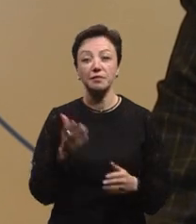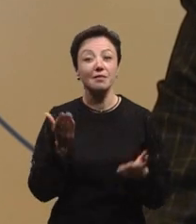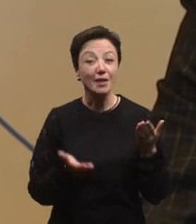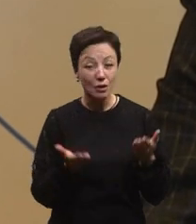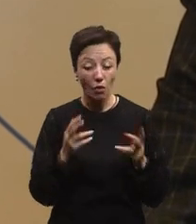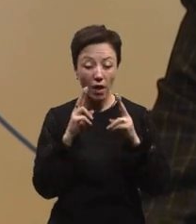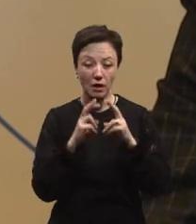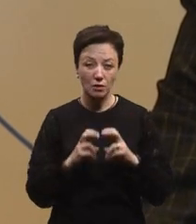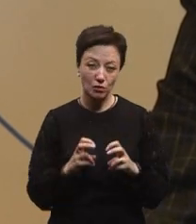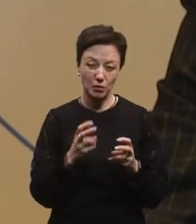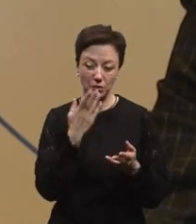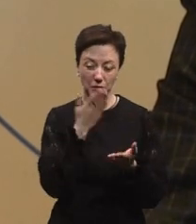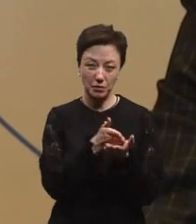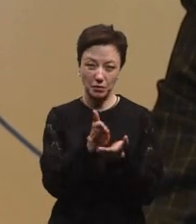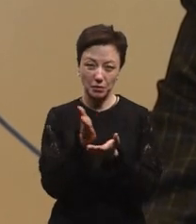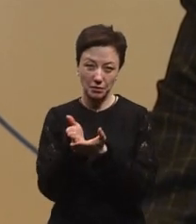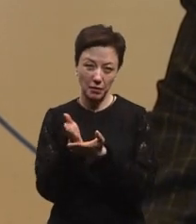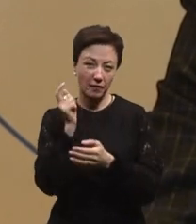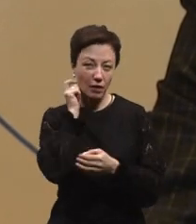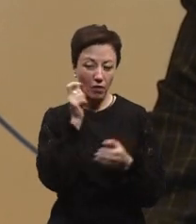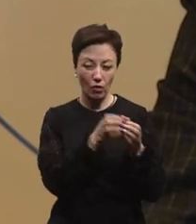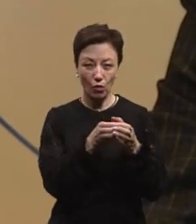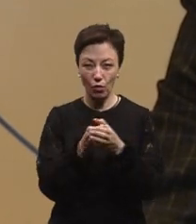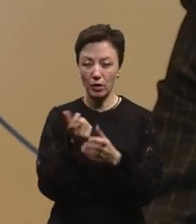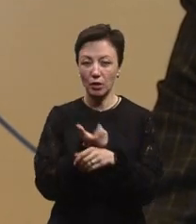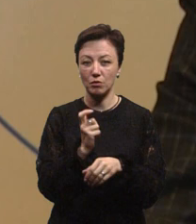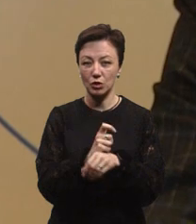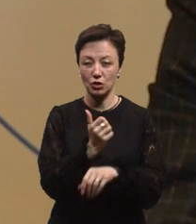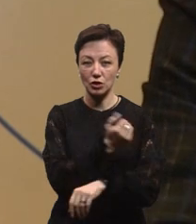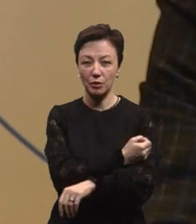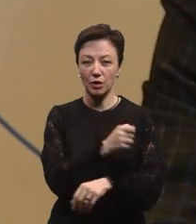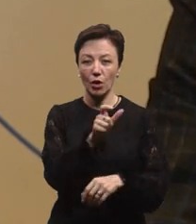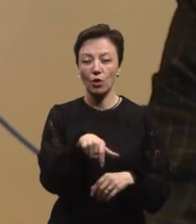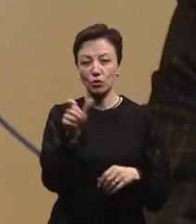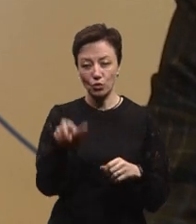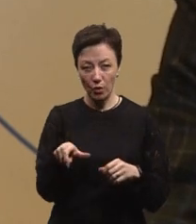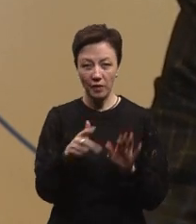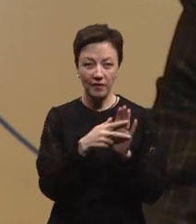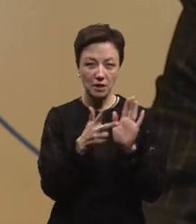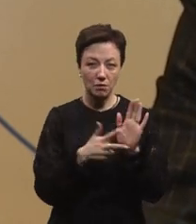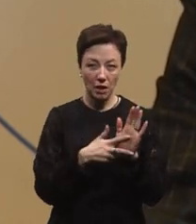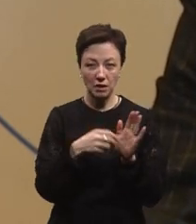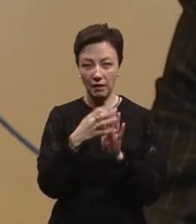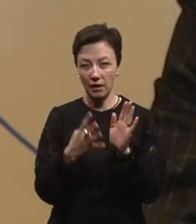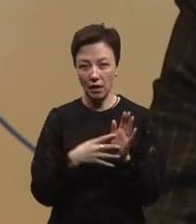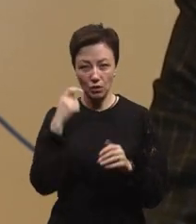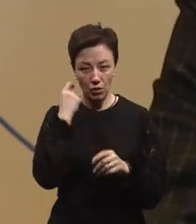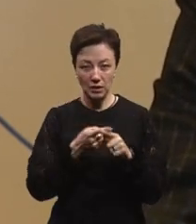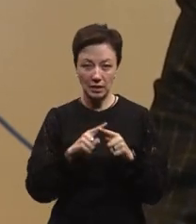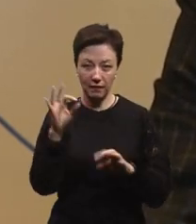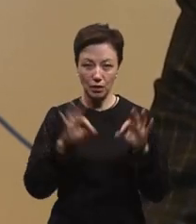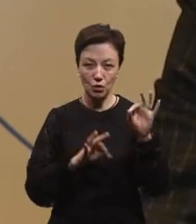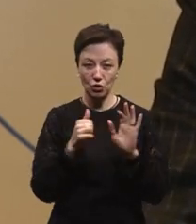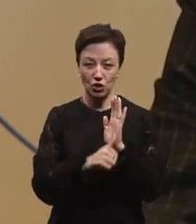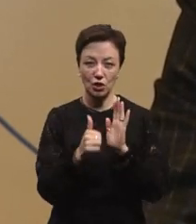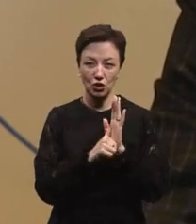аналізувати в розрізі вікових груп хто найбільший щеплені особи 18-19 років цей відсоток